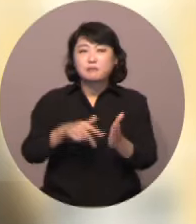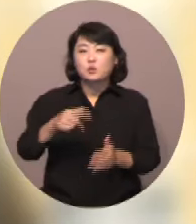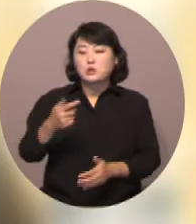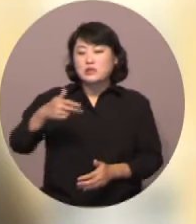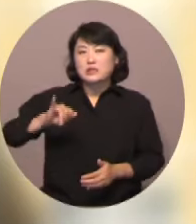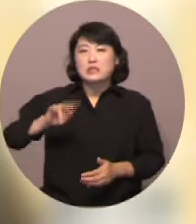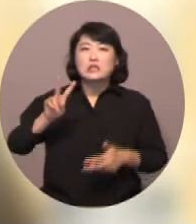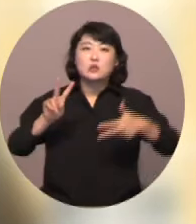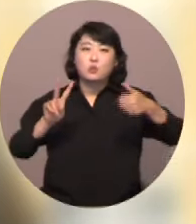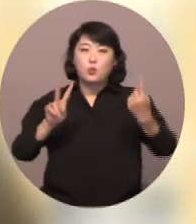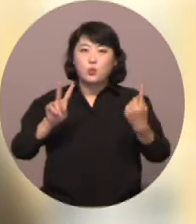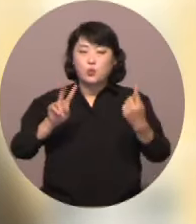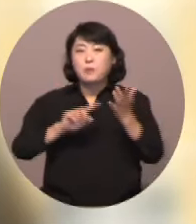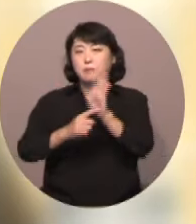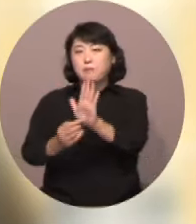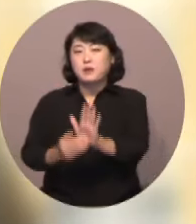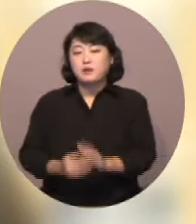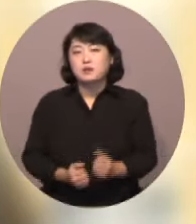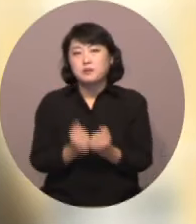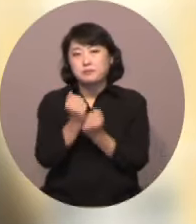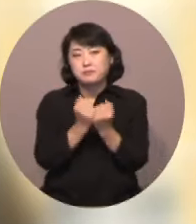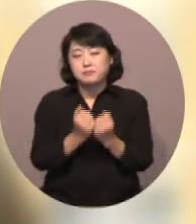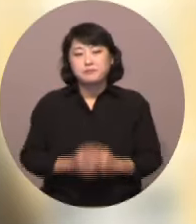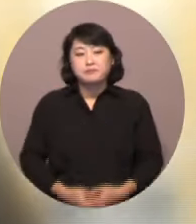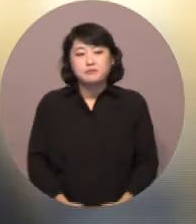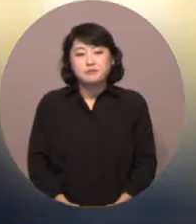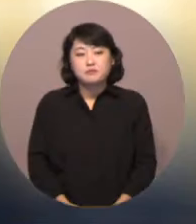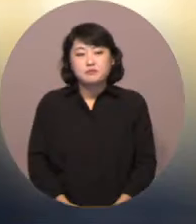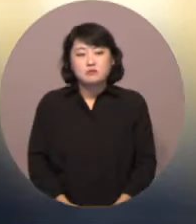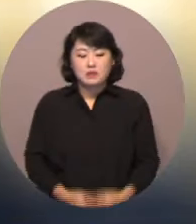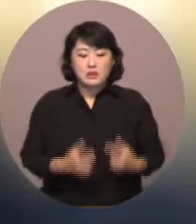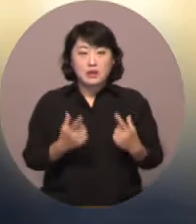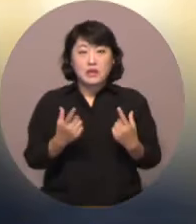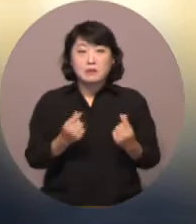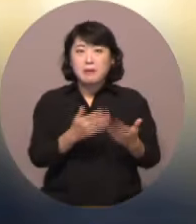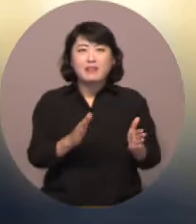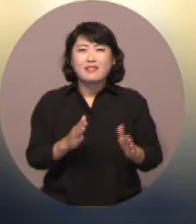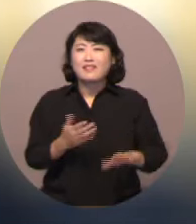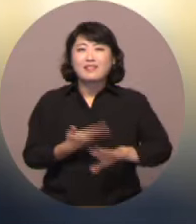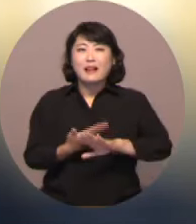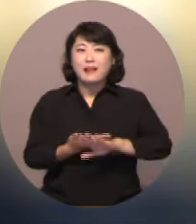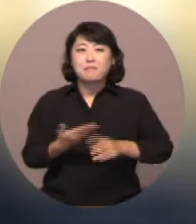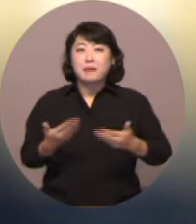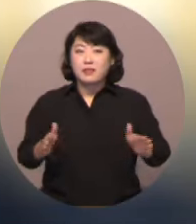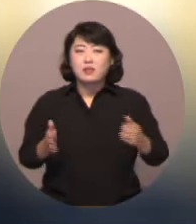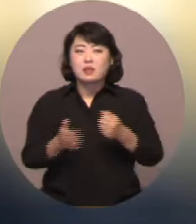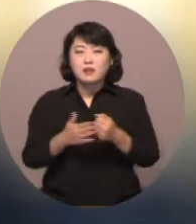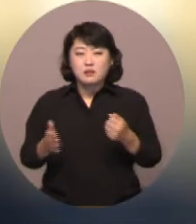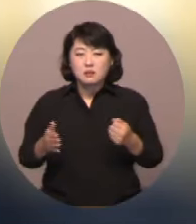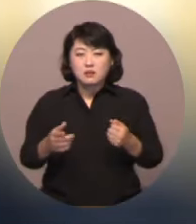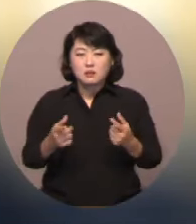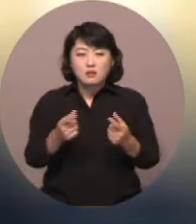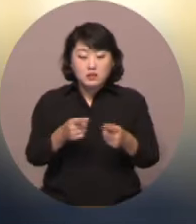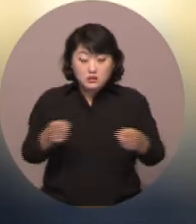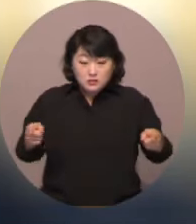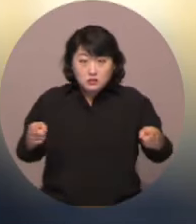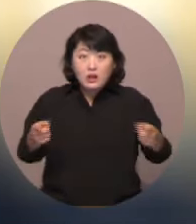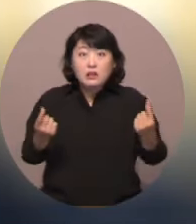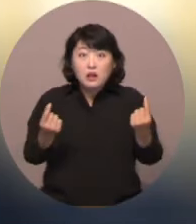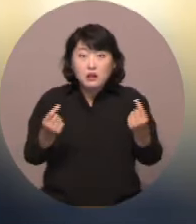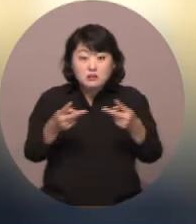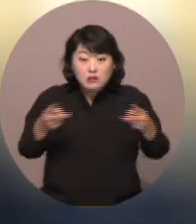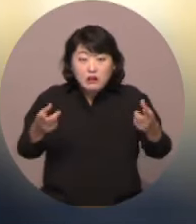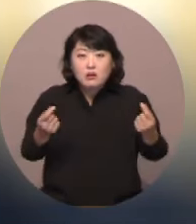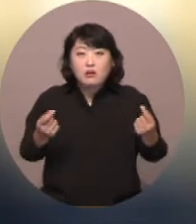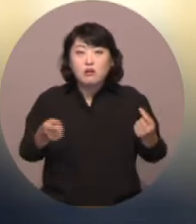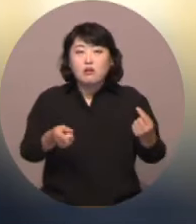2호를 내렸다고 설명했습니다. 같은 반이 아니기 때문에 같은 층을 분리해서 교실 이동하는 것까지는 매뉴얼에 있지